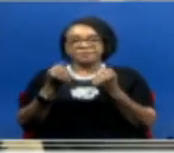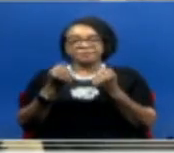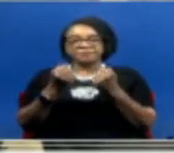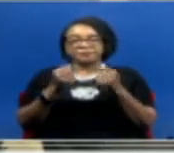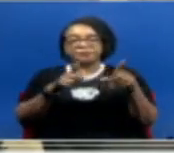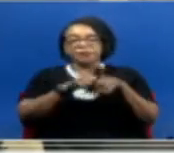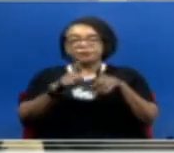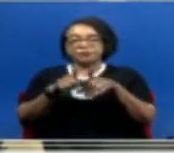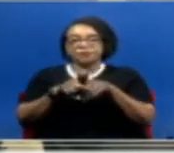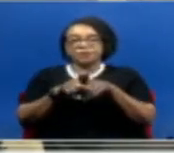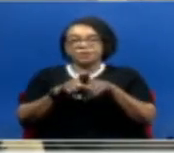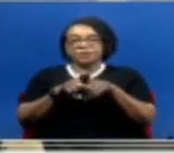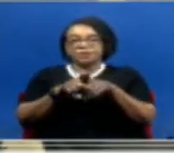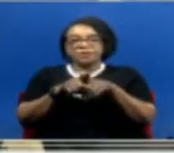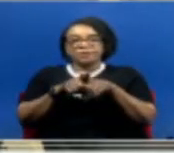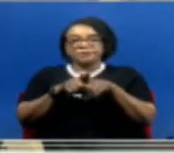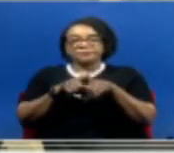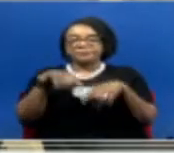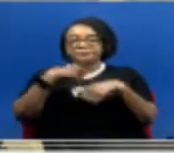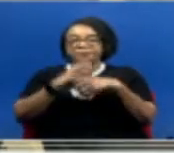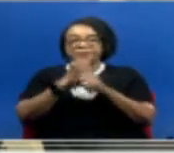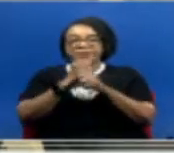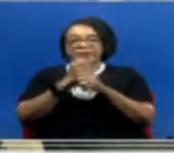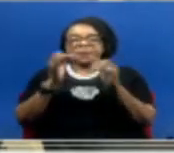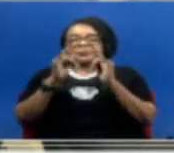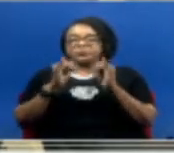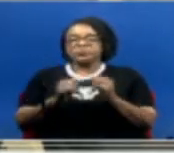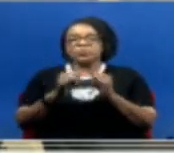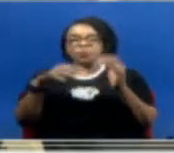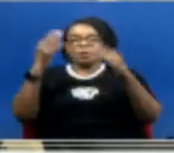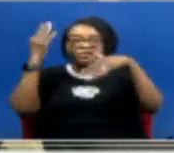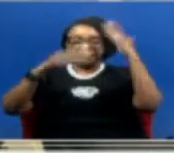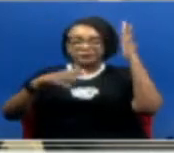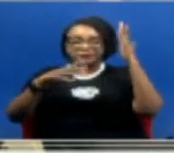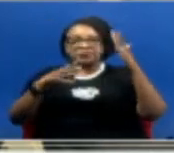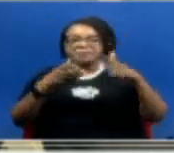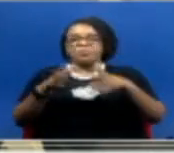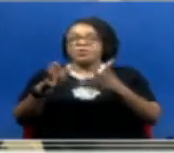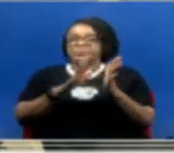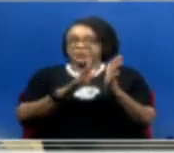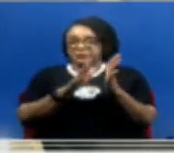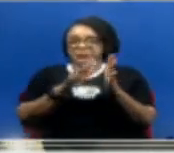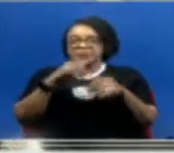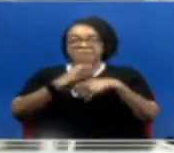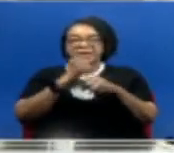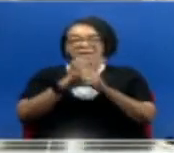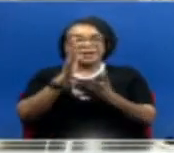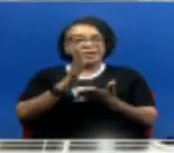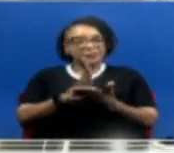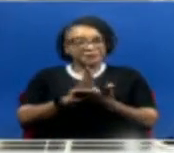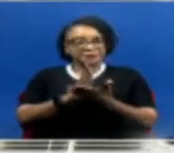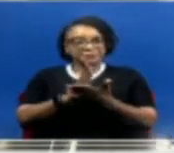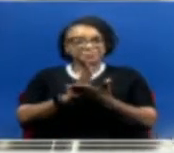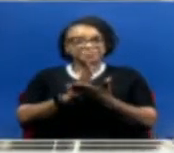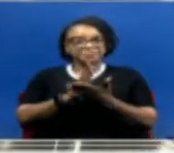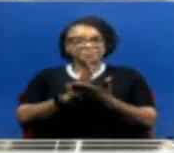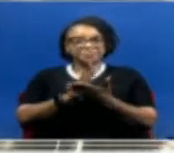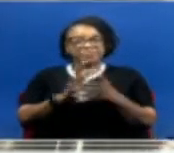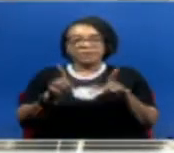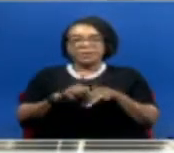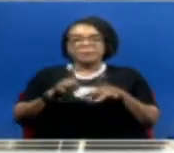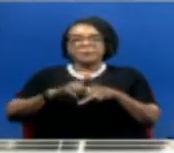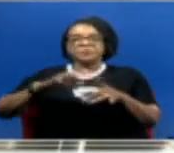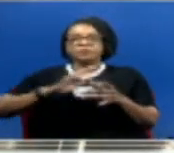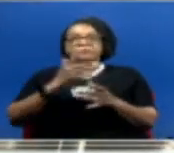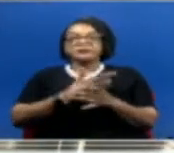also capacitate the new university funding model area, making it a reality. Hata hivyo, kamati hiyo imeshikilia